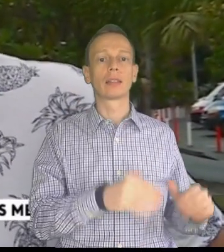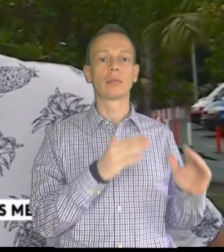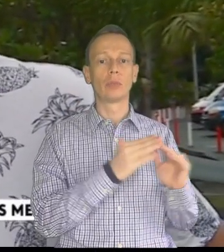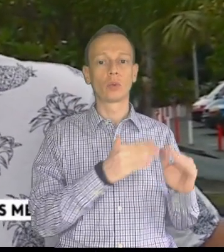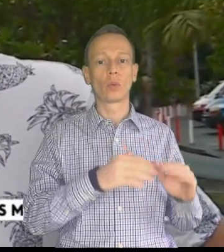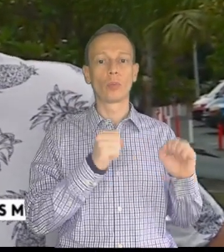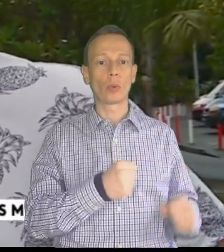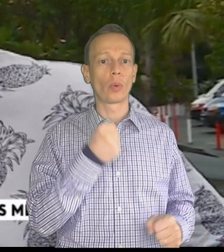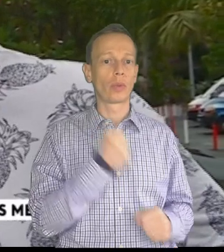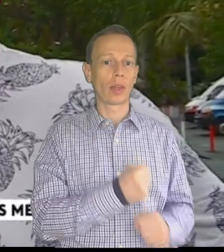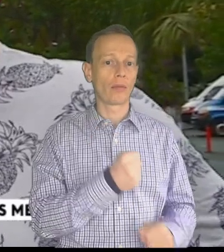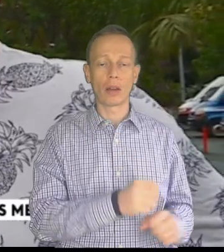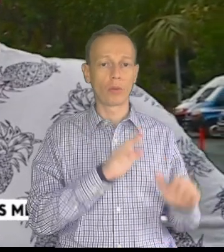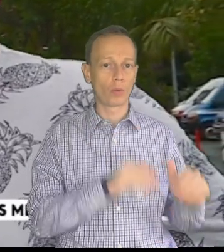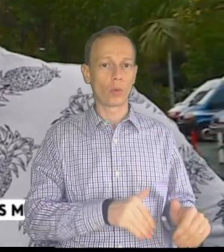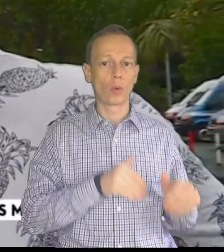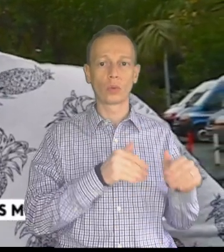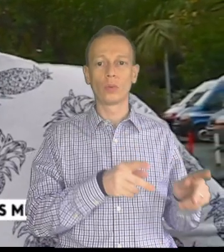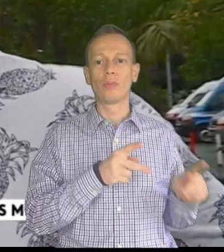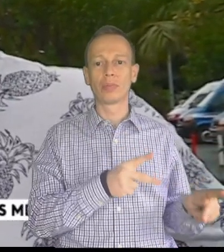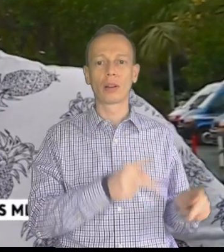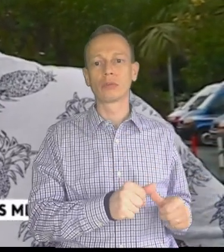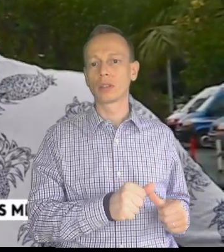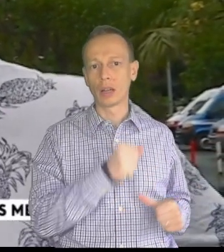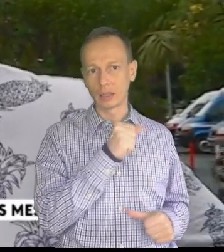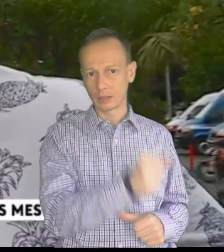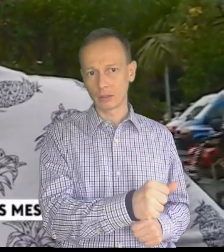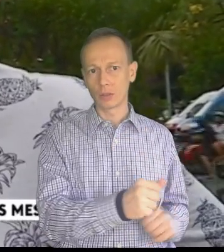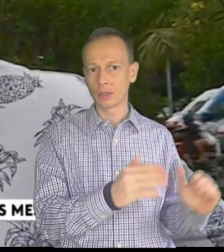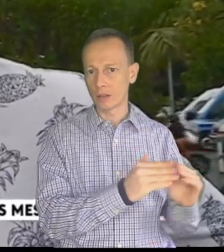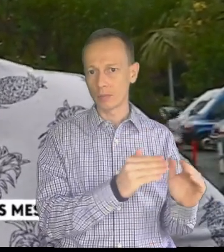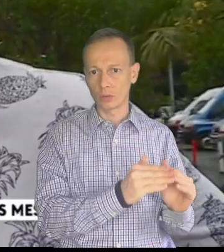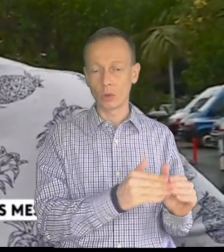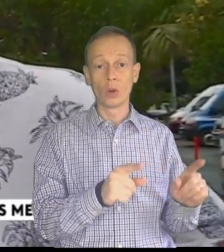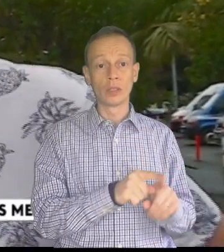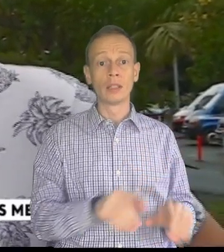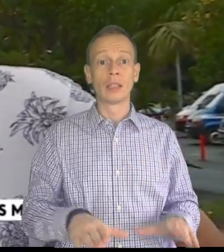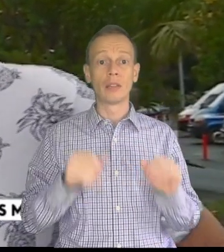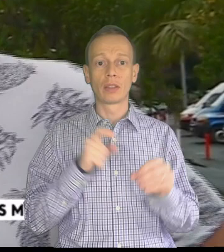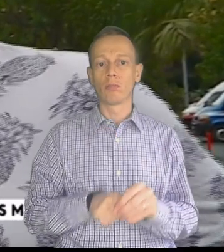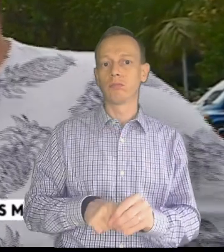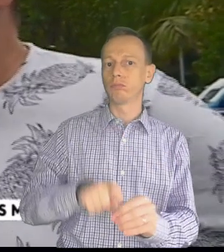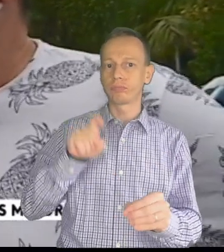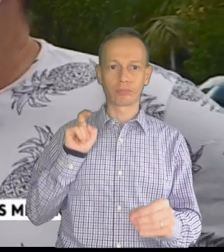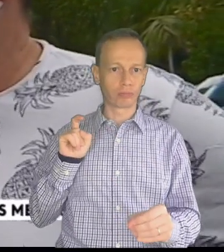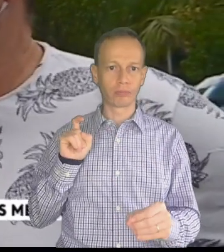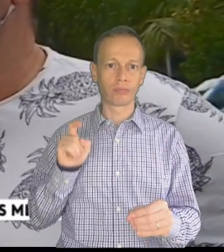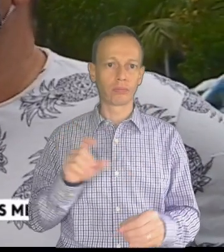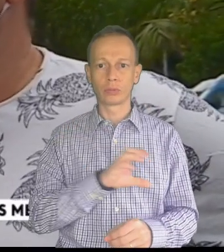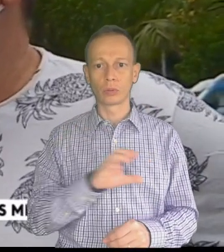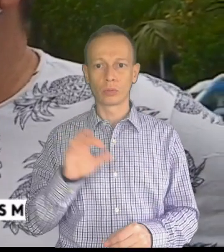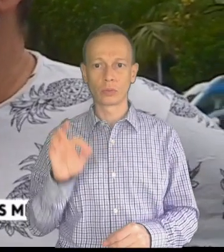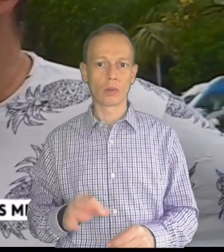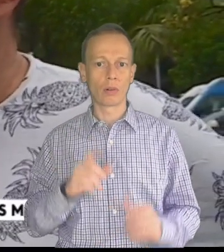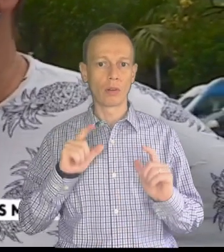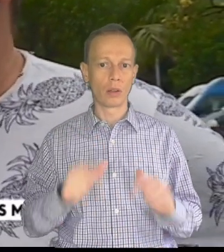Ce qui permettrait pour les élèves qui sont à la maison de faire du travail à la maison, donc la continuité pédagogique existerait. Et on pense également